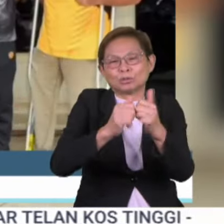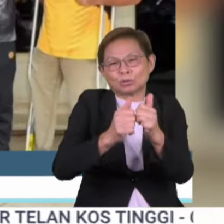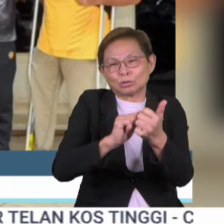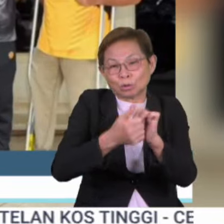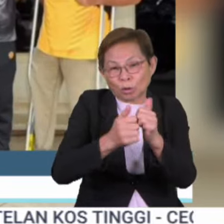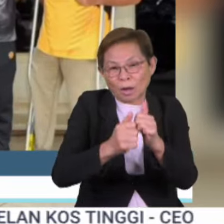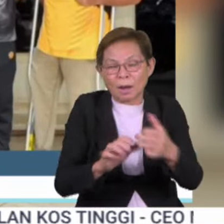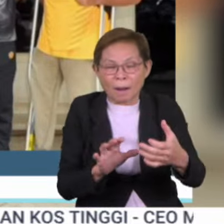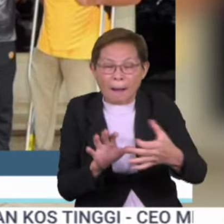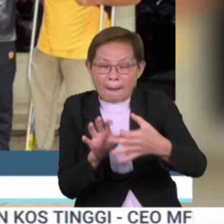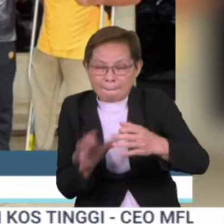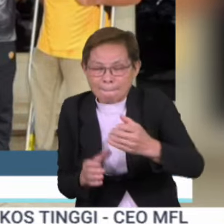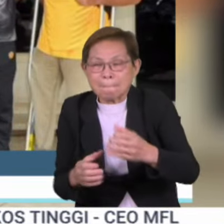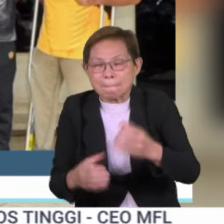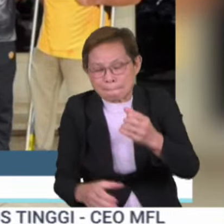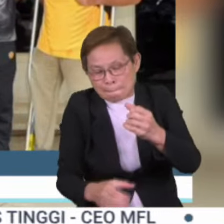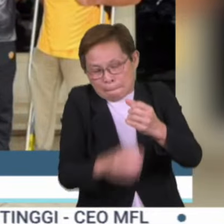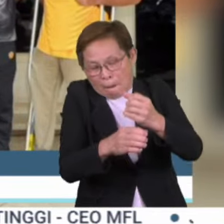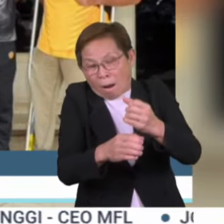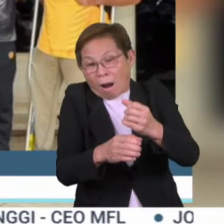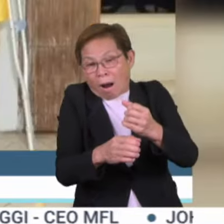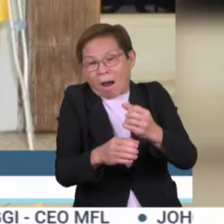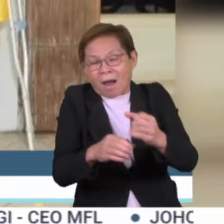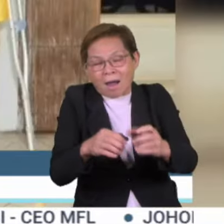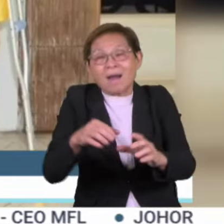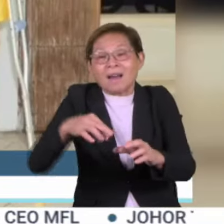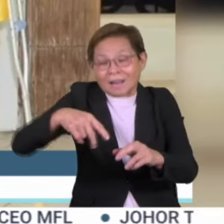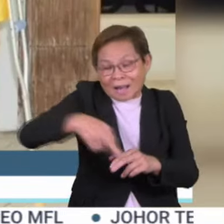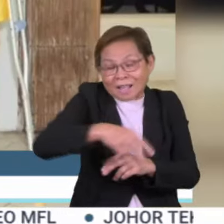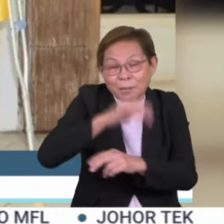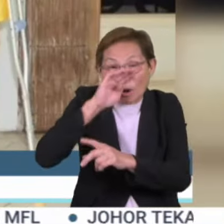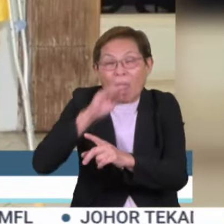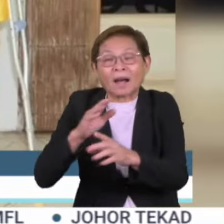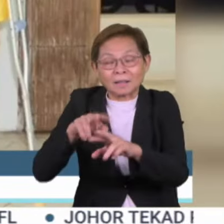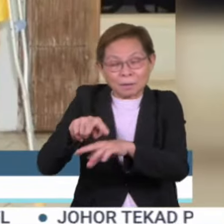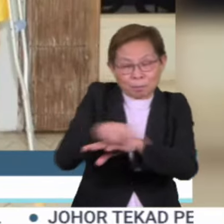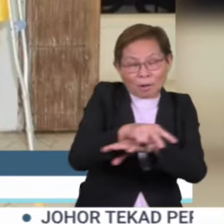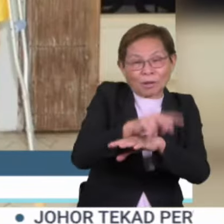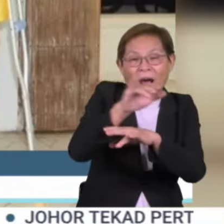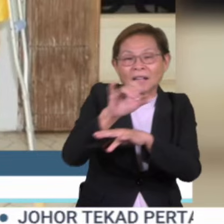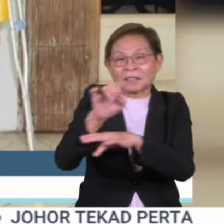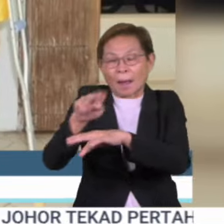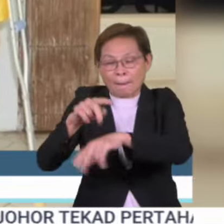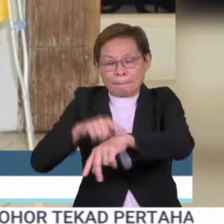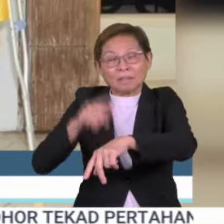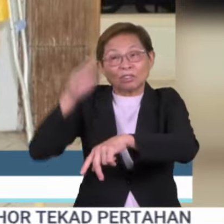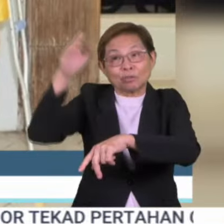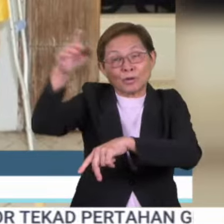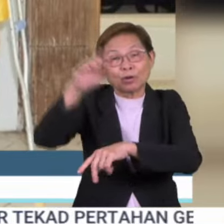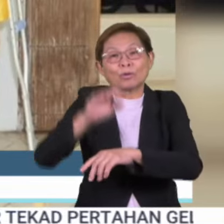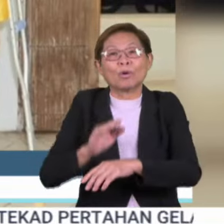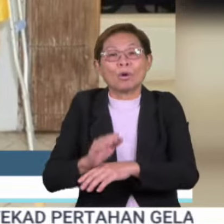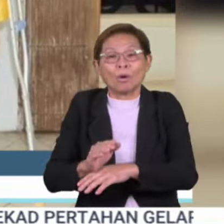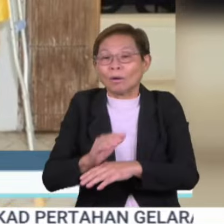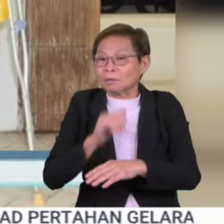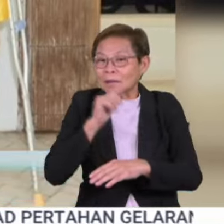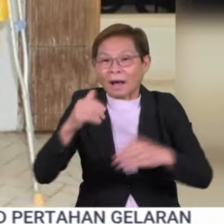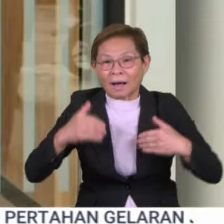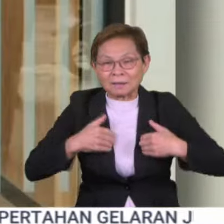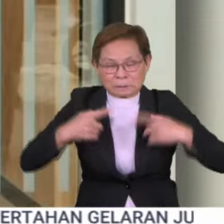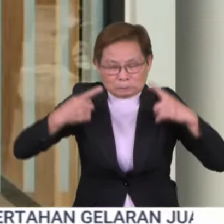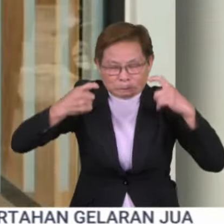pemasangan kaki palsu pinggul akan dipantau oleh ASN dalam jangka panjang bagi memastikan teori komplikasi